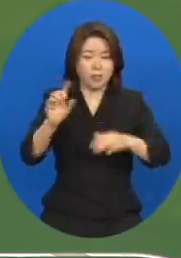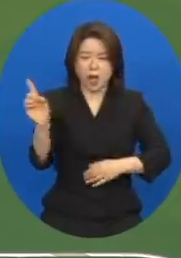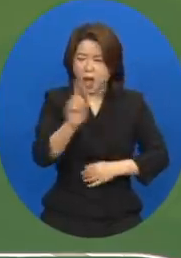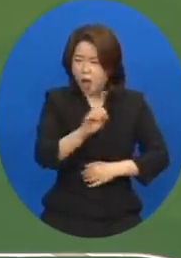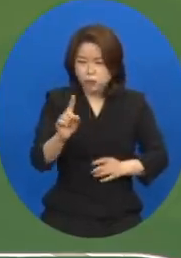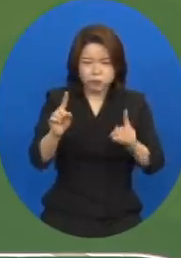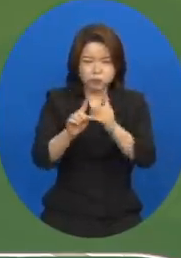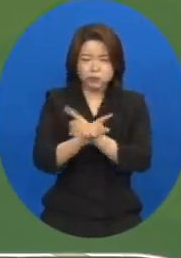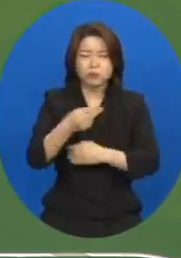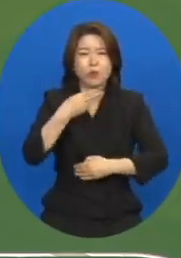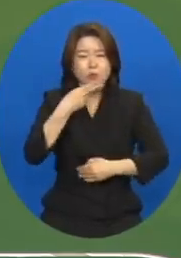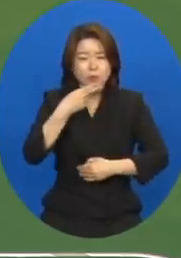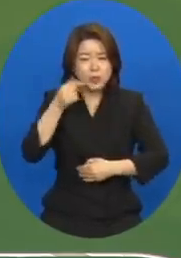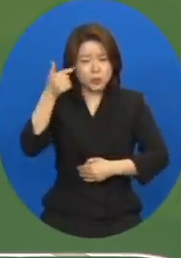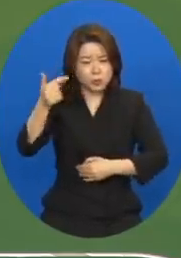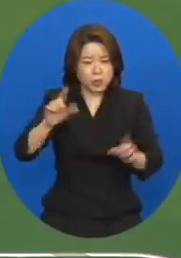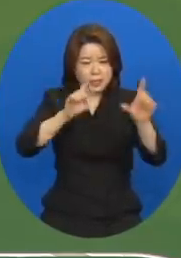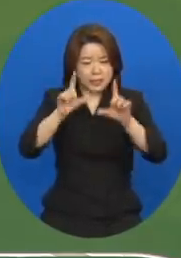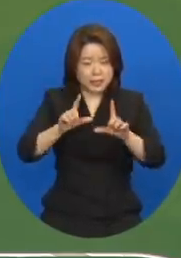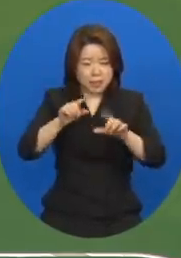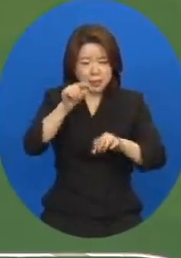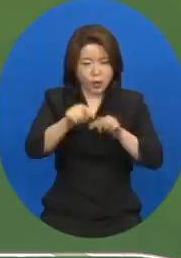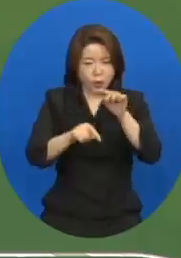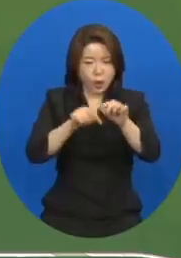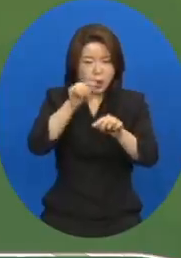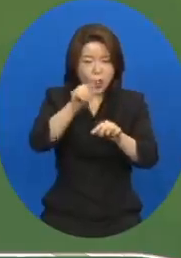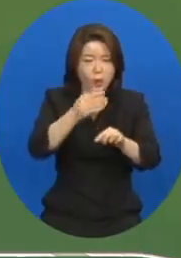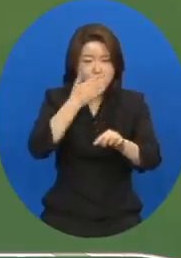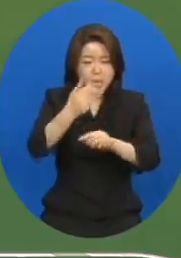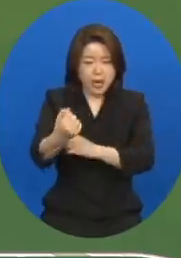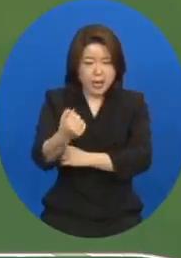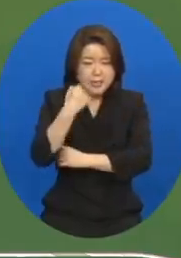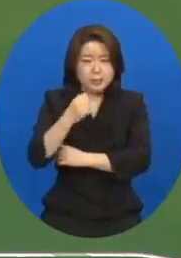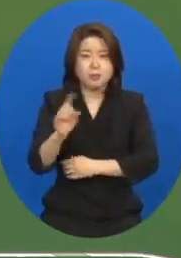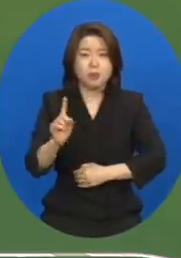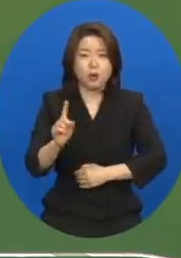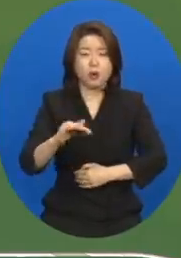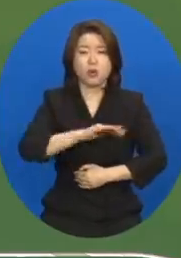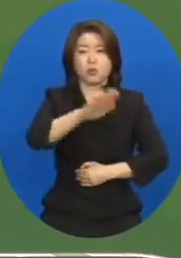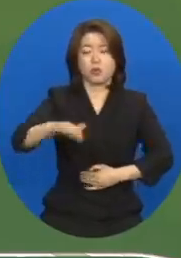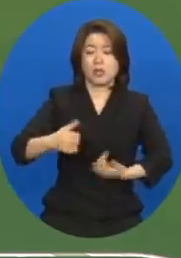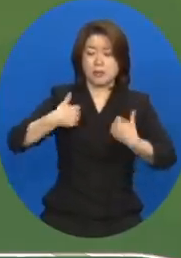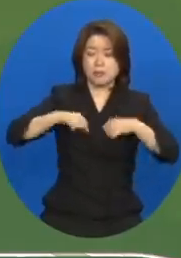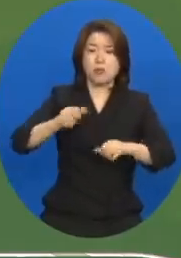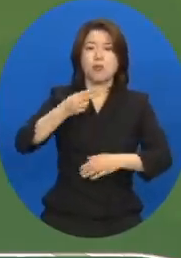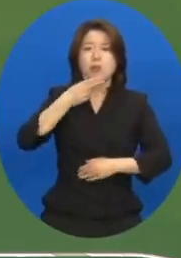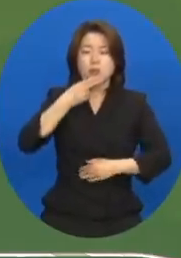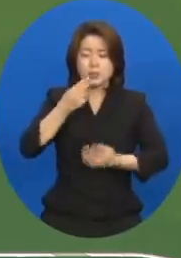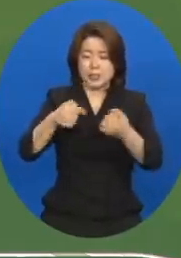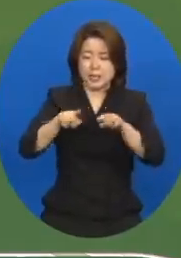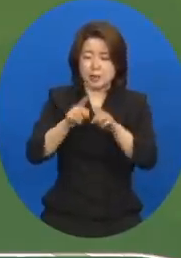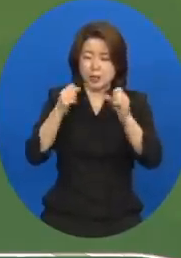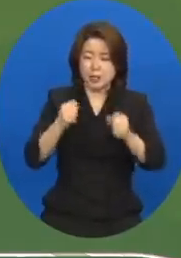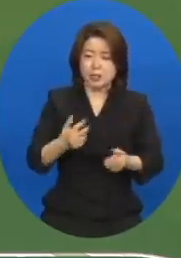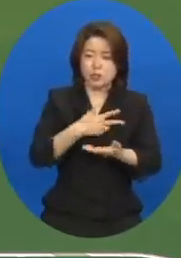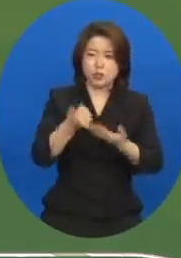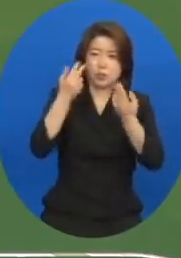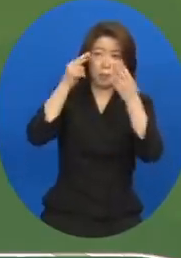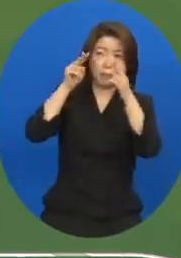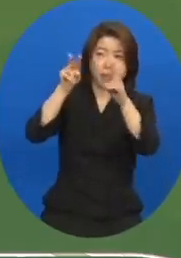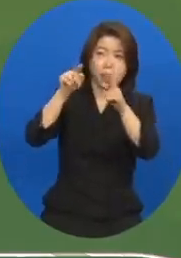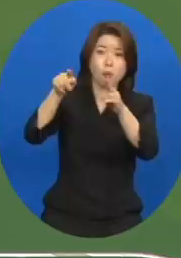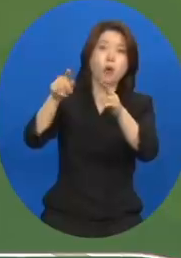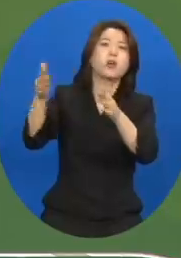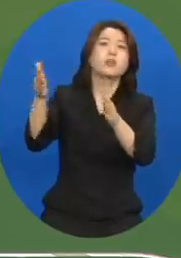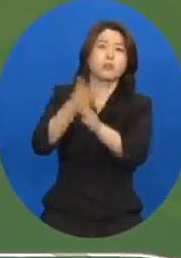없는 6일의 삶을 걸을 수 있는 힘은 우리를 포기하지 않으시고 함께 하시는 주님을 바라보는 것에서 오는